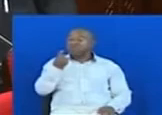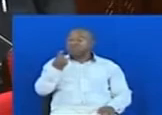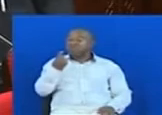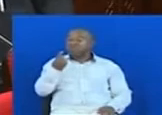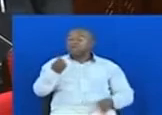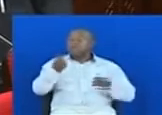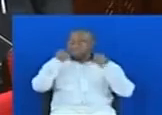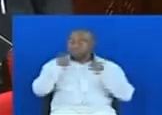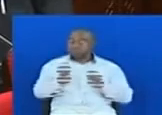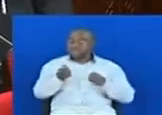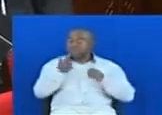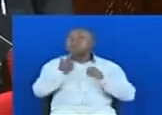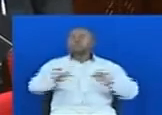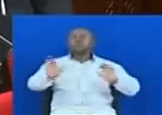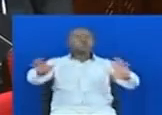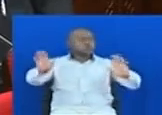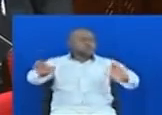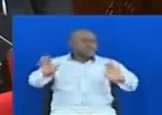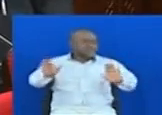hii tutulie.